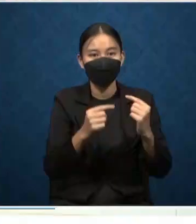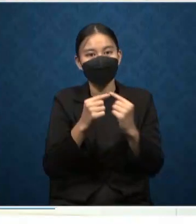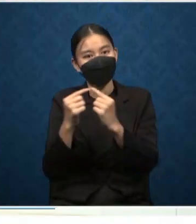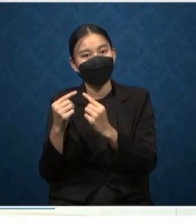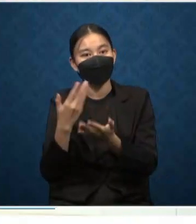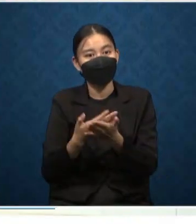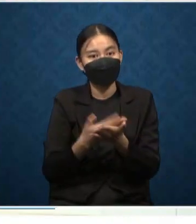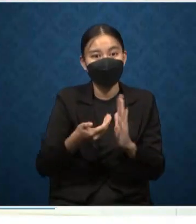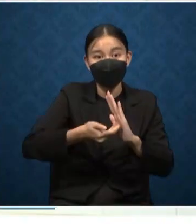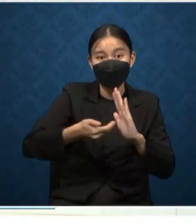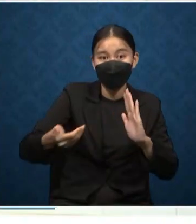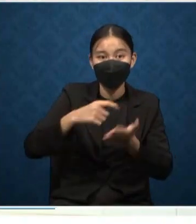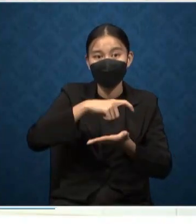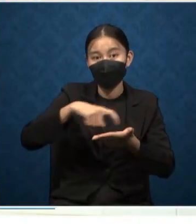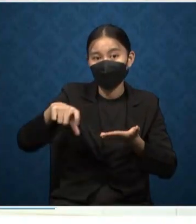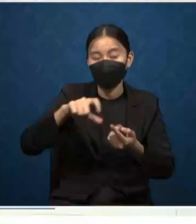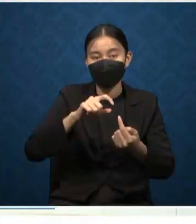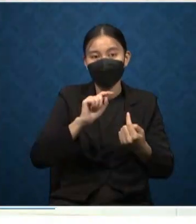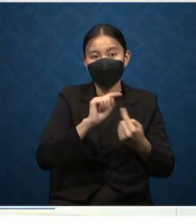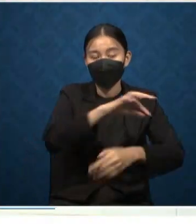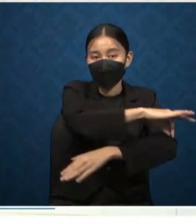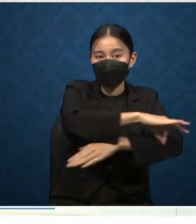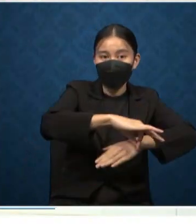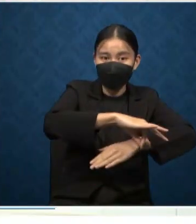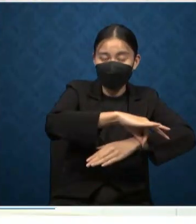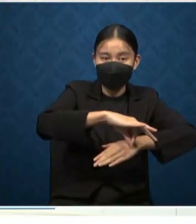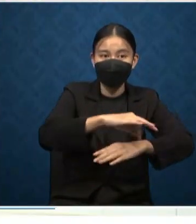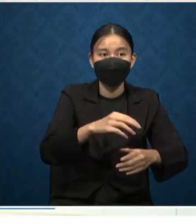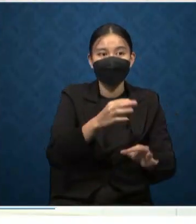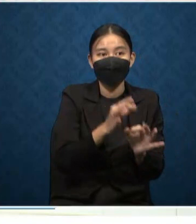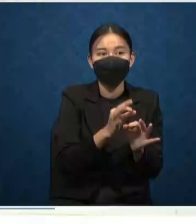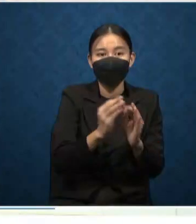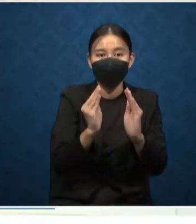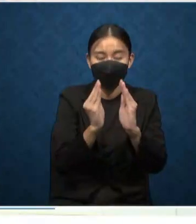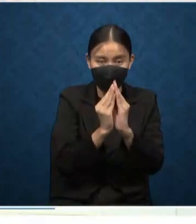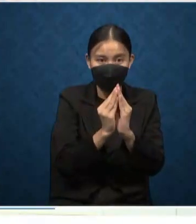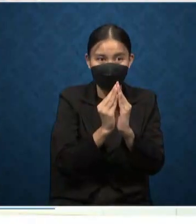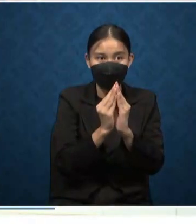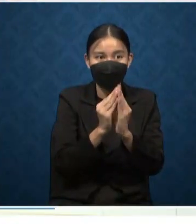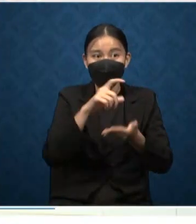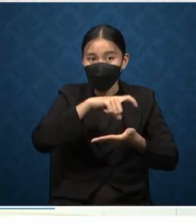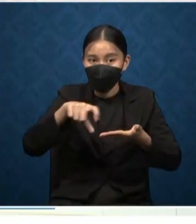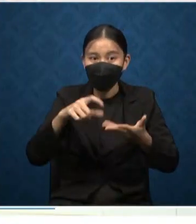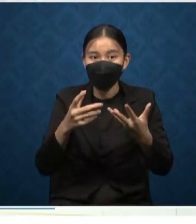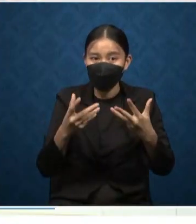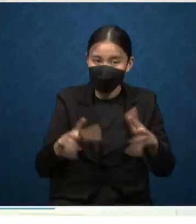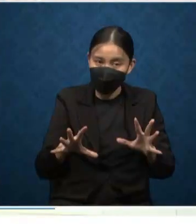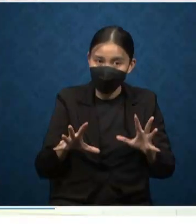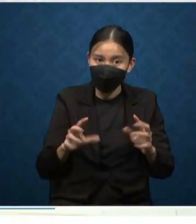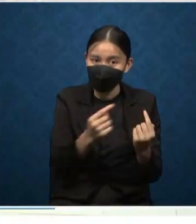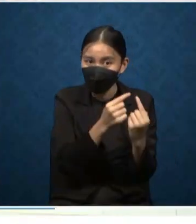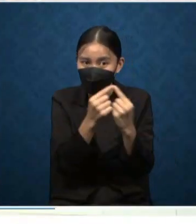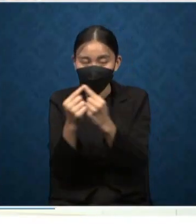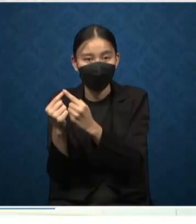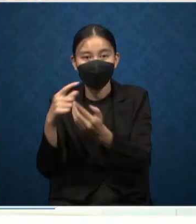ไปยังธนาคารไทยพลาดิศนะครับ ไปแล้วจากนั้นไปไหน